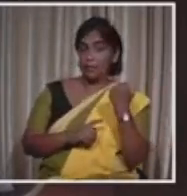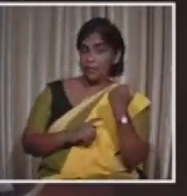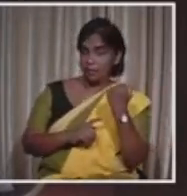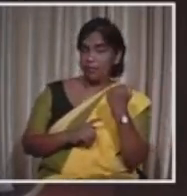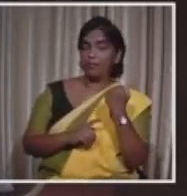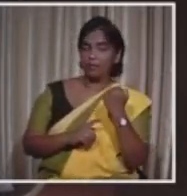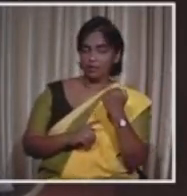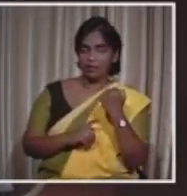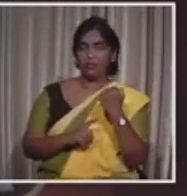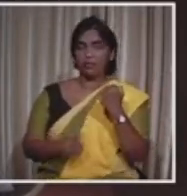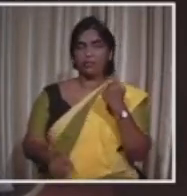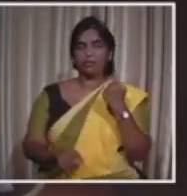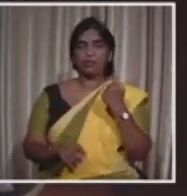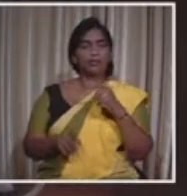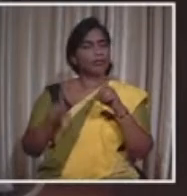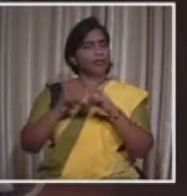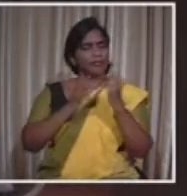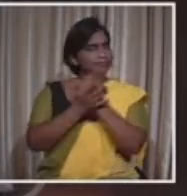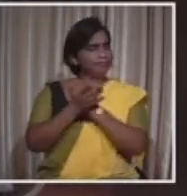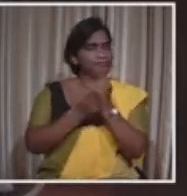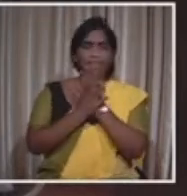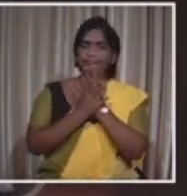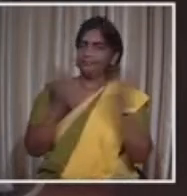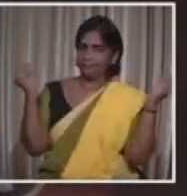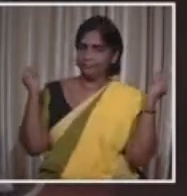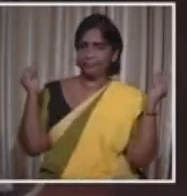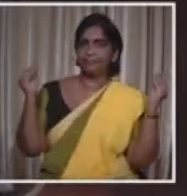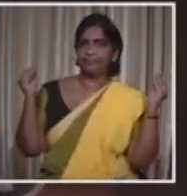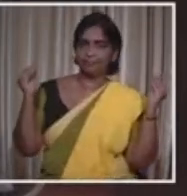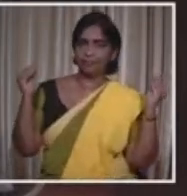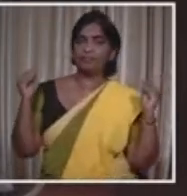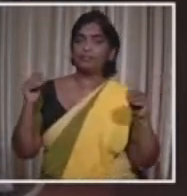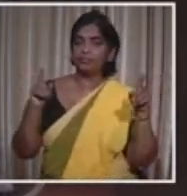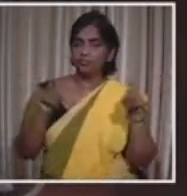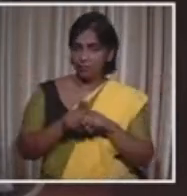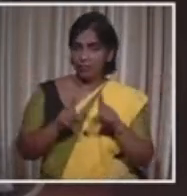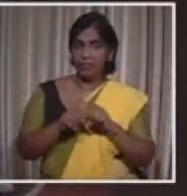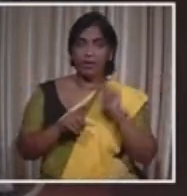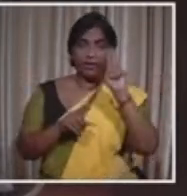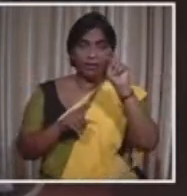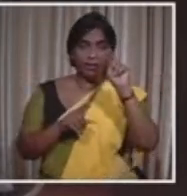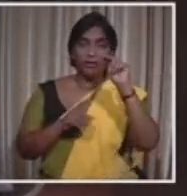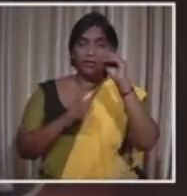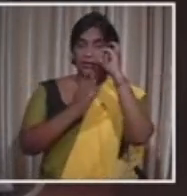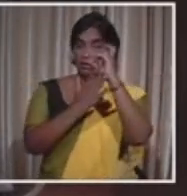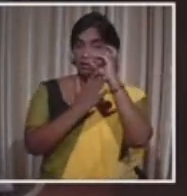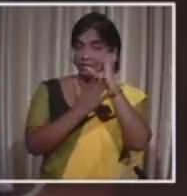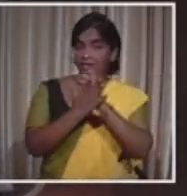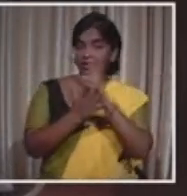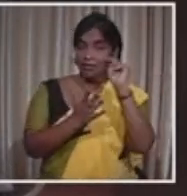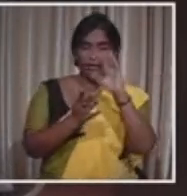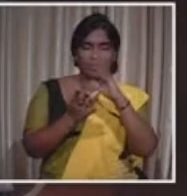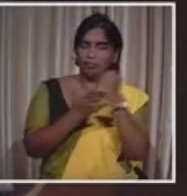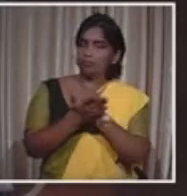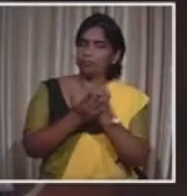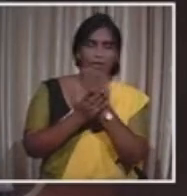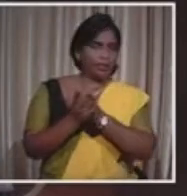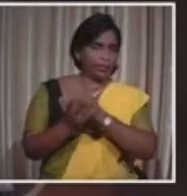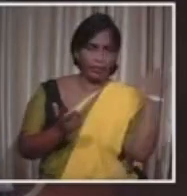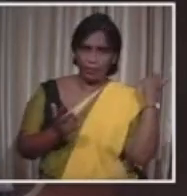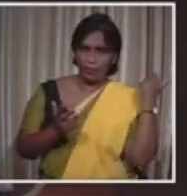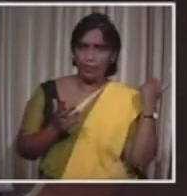ක්‍රමය සහ මුලින්ම හෝසි කරලා ඒ වගේම 20 වෙනි සංශෝධනය සහ මුලින්ම ඉවත්